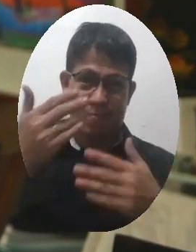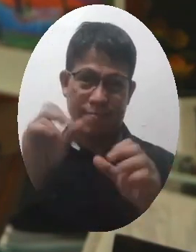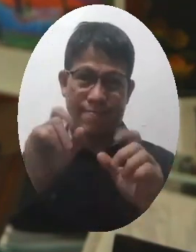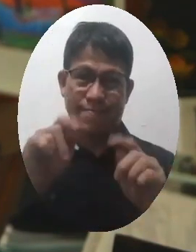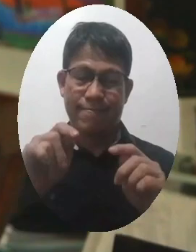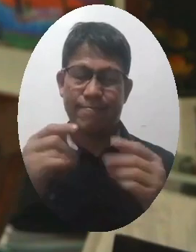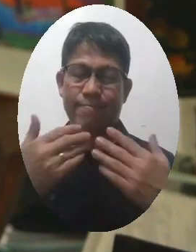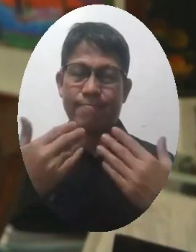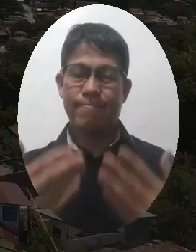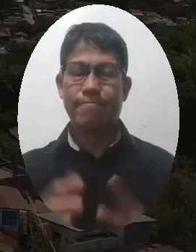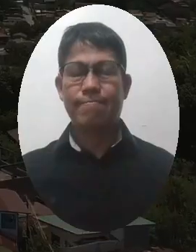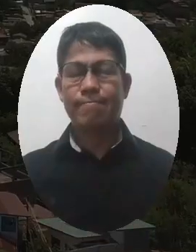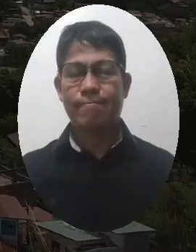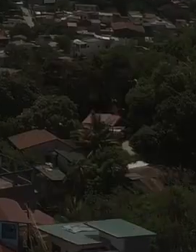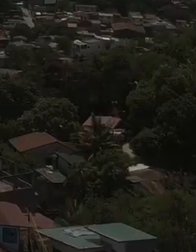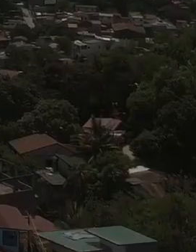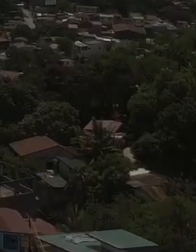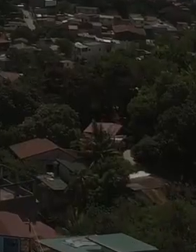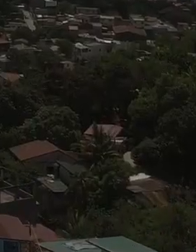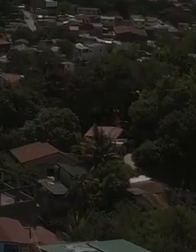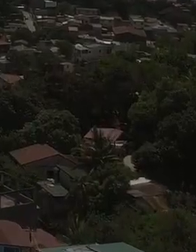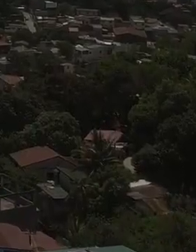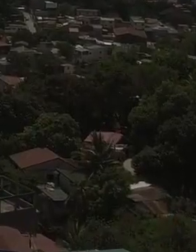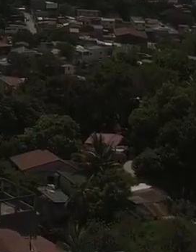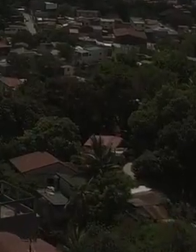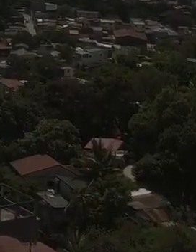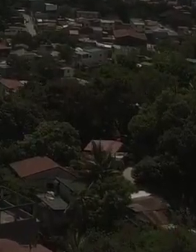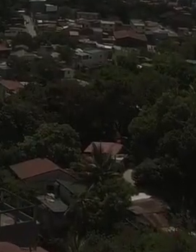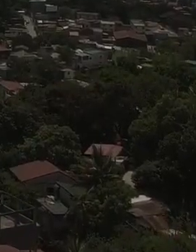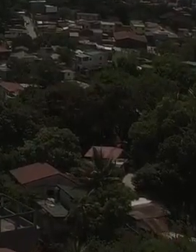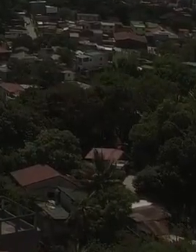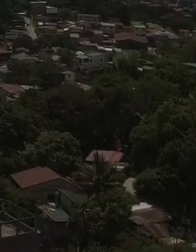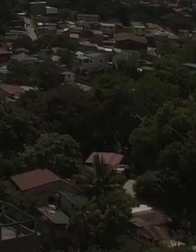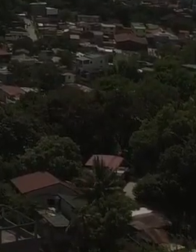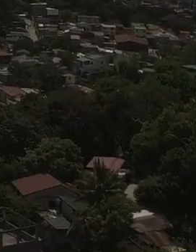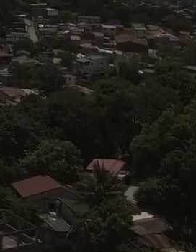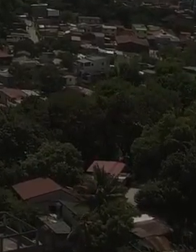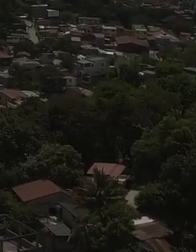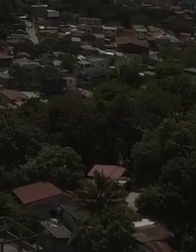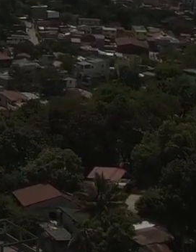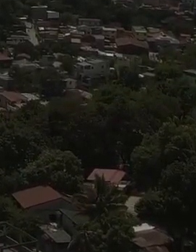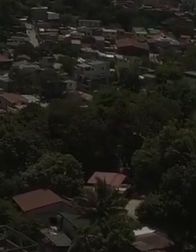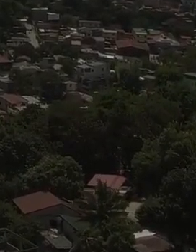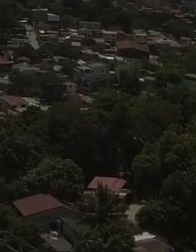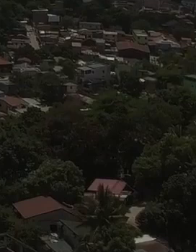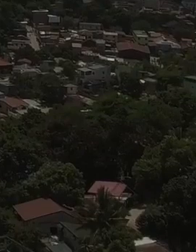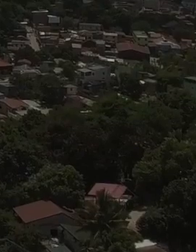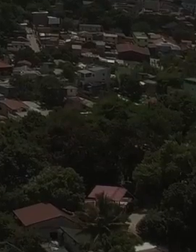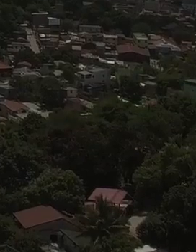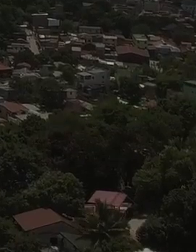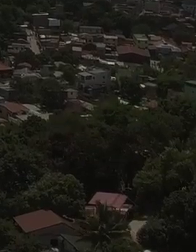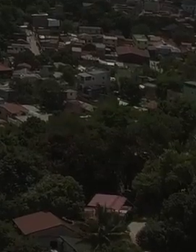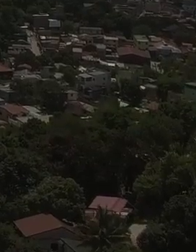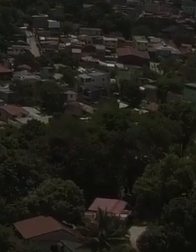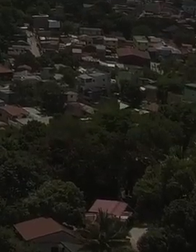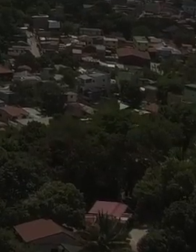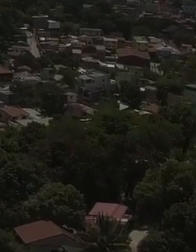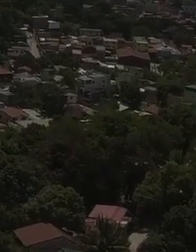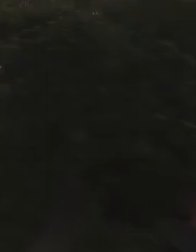sa sabay. Tanggapin mo ang kapwa.